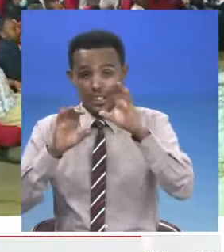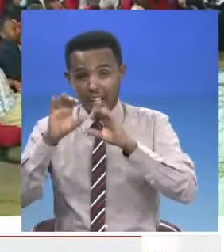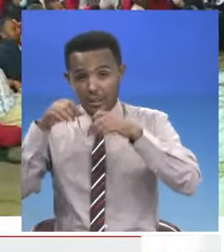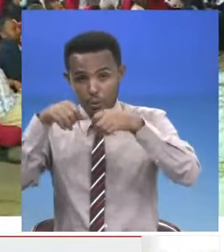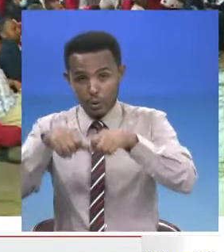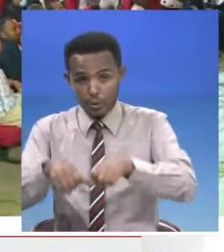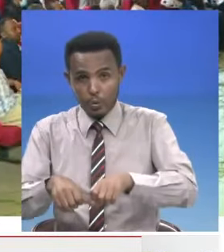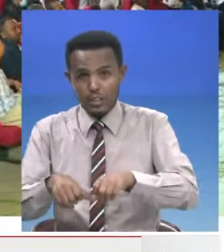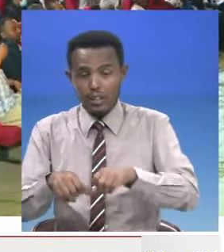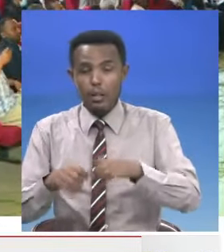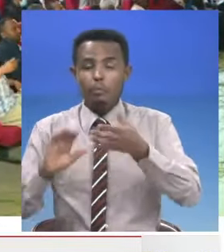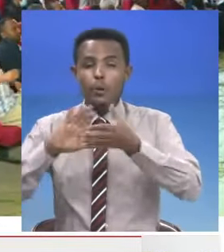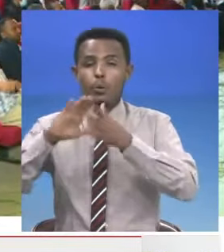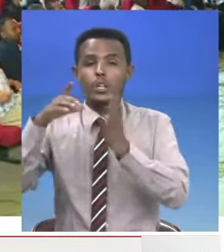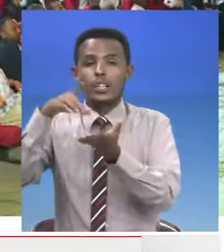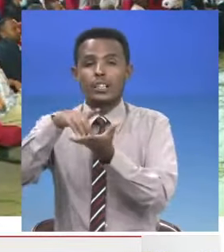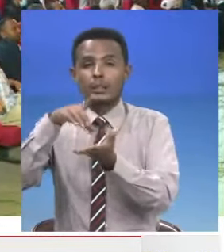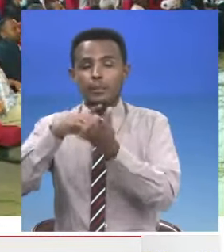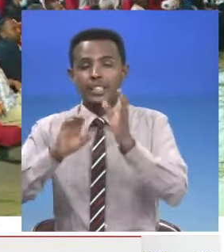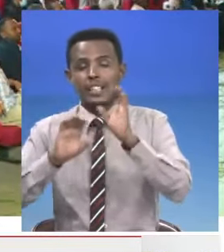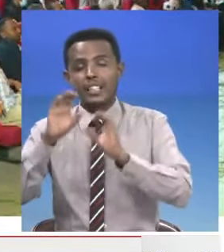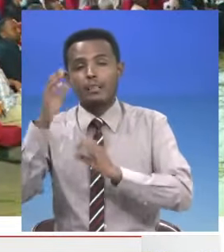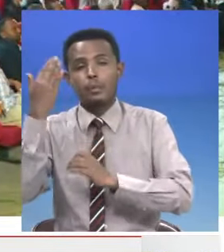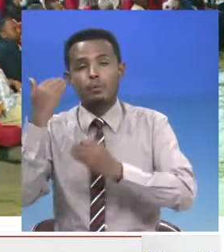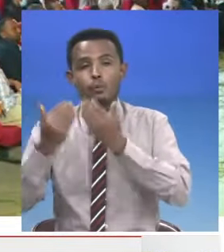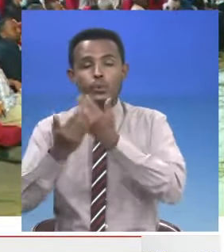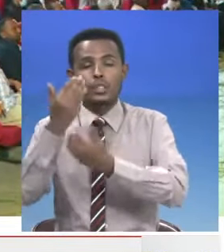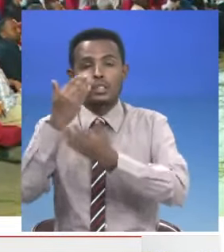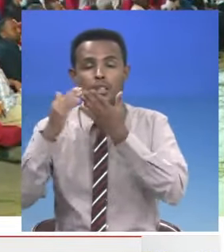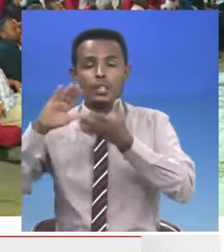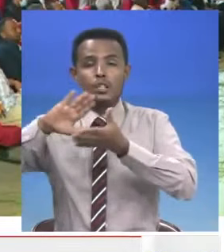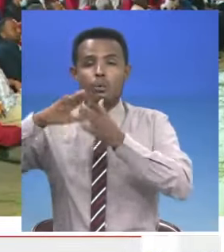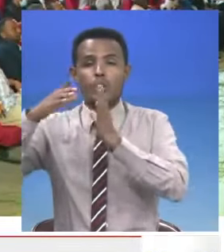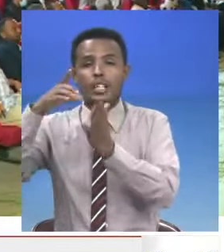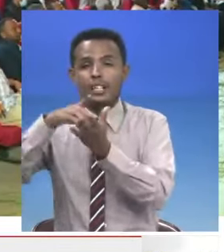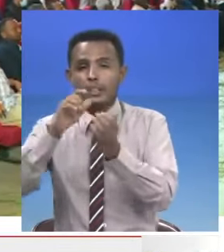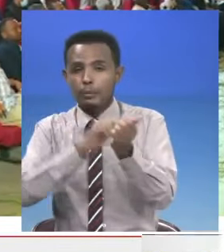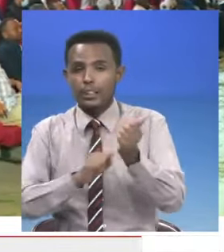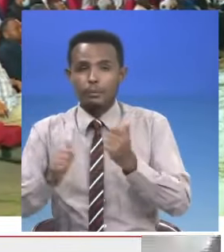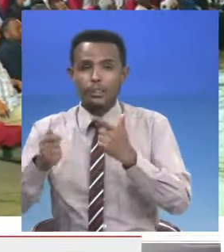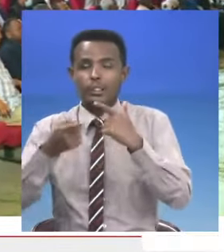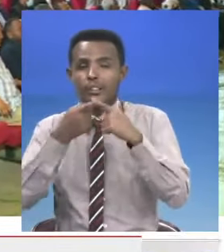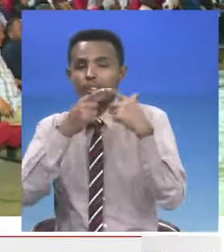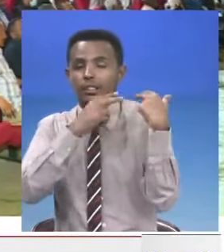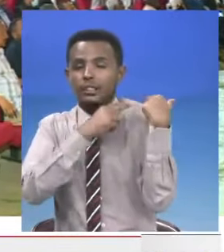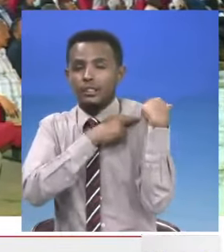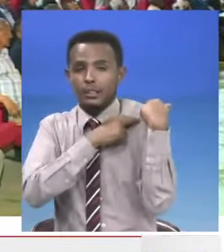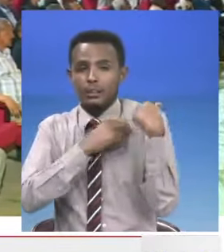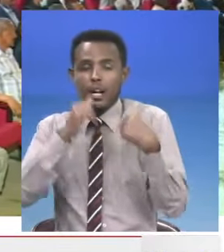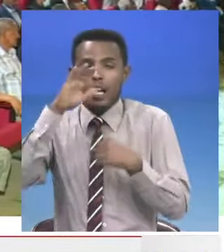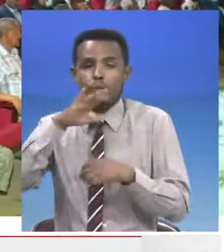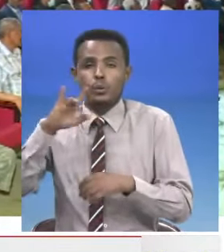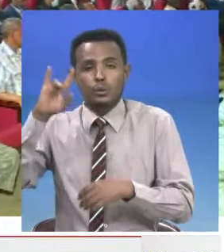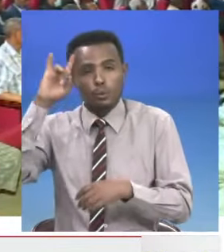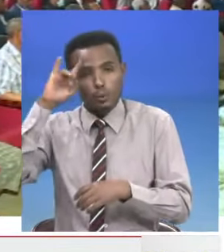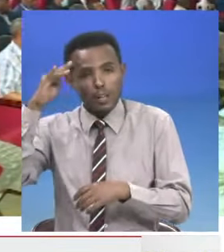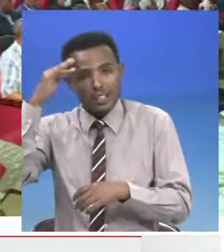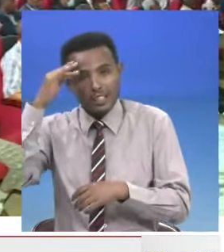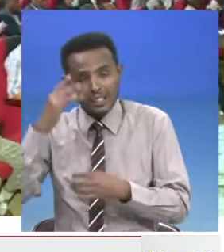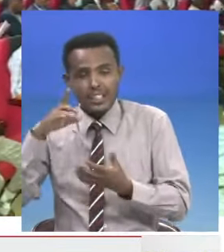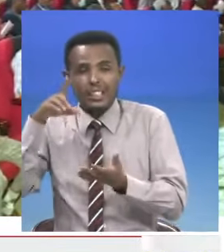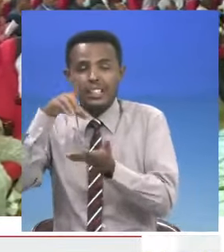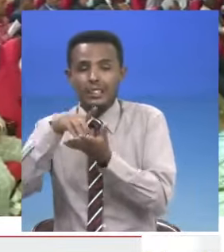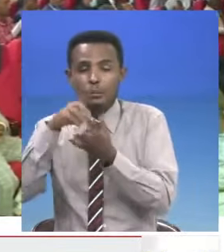ቆይቷል። በጎንደር ከተማ እየተካሄደ በነበረው ውይይት እንግዲህ የጎንደር ከተማ ተቀዳሚ ምክትል ከንቲባ አቶ ዘውዱ ማለደ